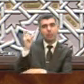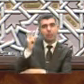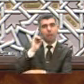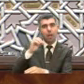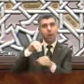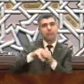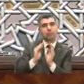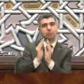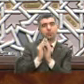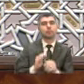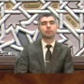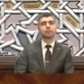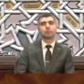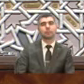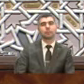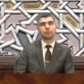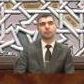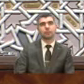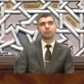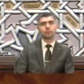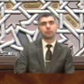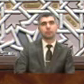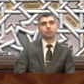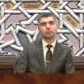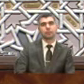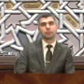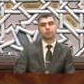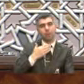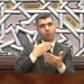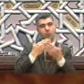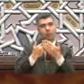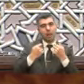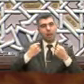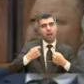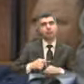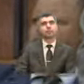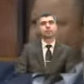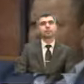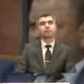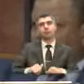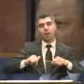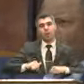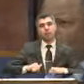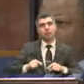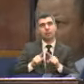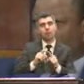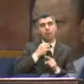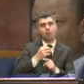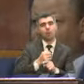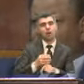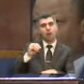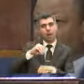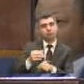والتنميه. تفضلوا السيد النائب لوضع السؤال. شكرا لك السيد الرئيس. السيد الوزير هنيئا لك بعدد